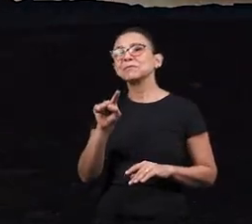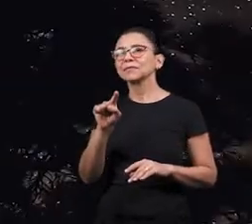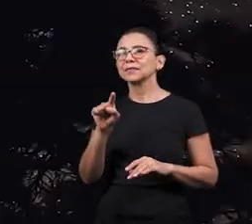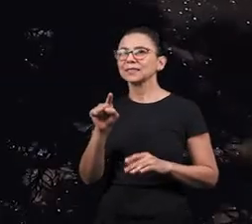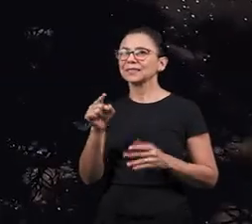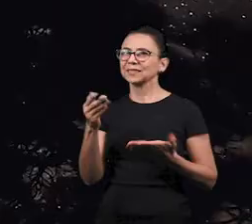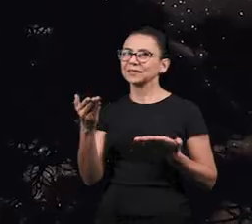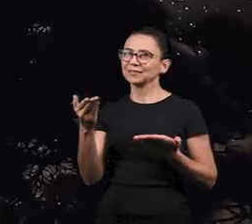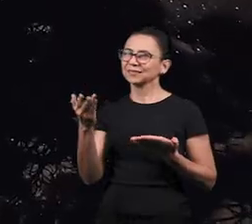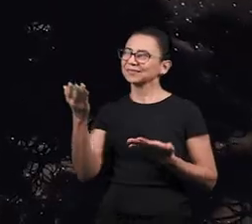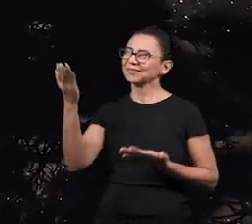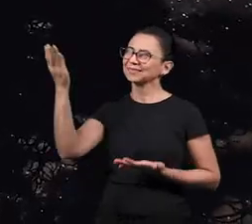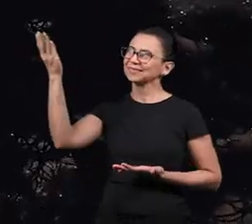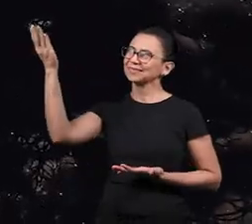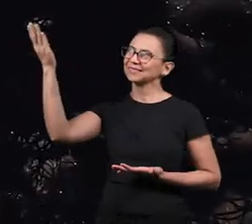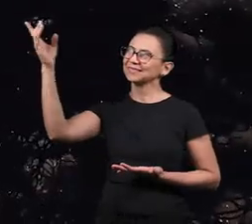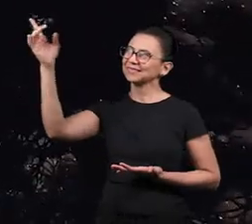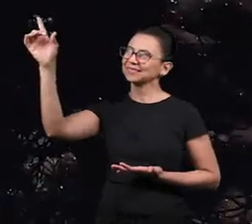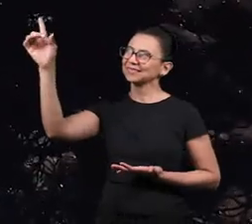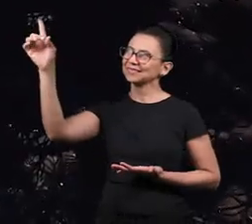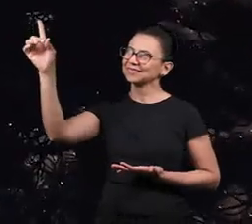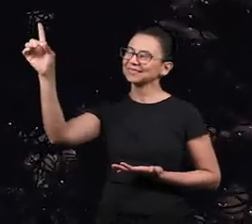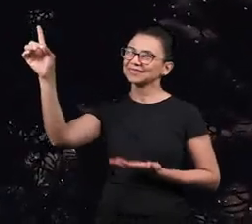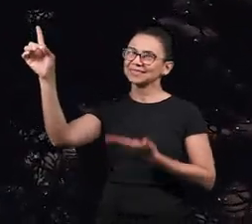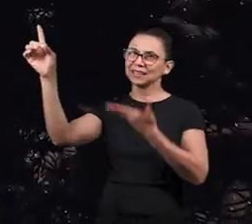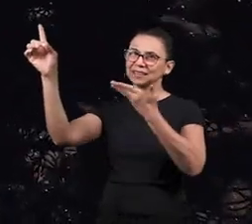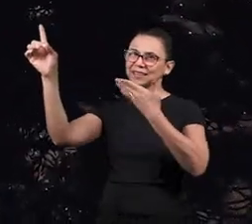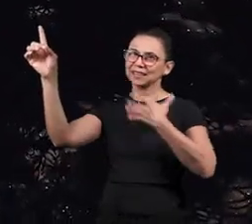o amor de